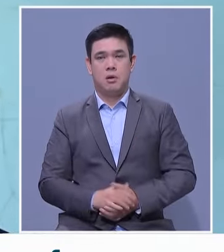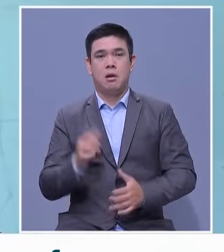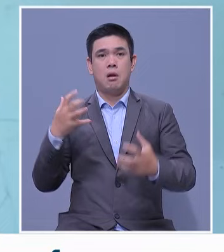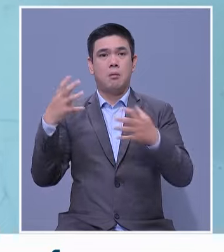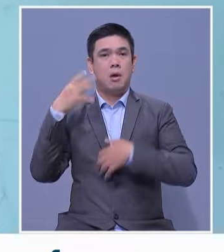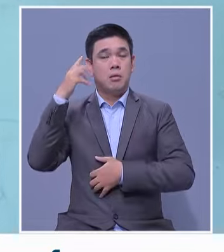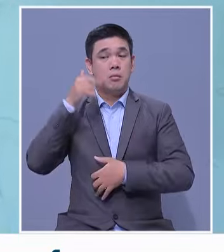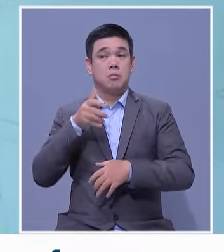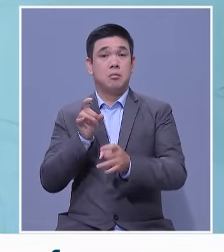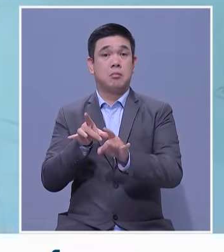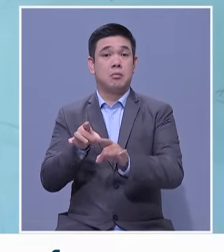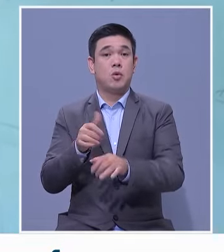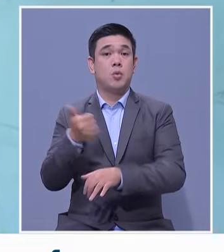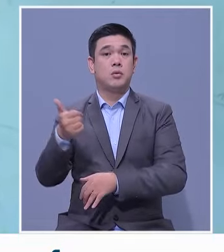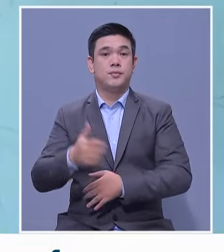ใส่คนอื่น